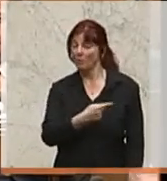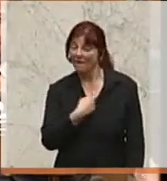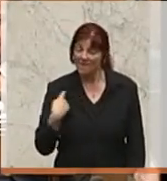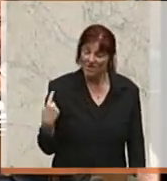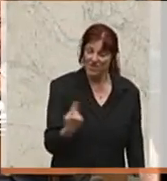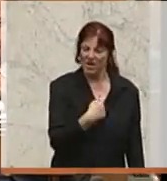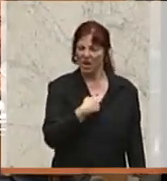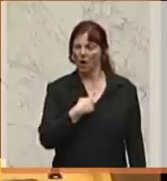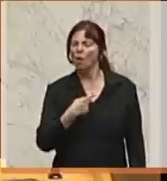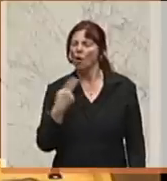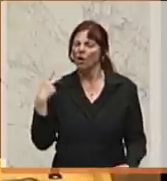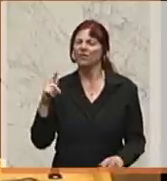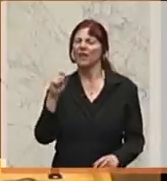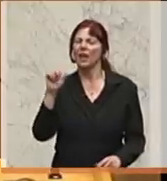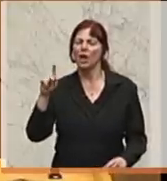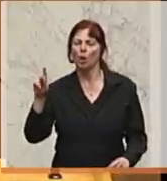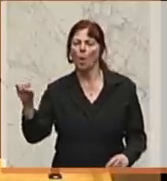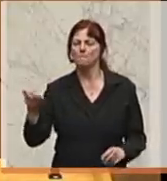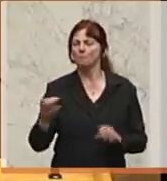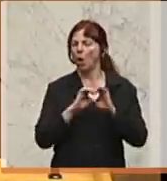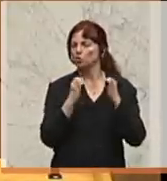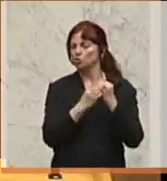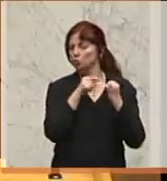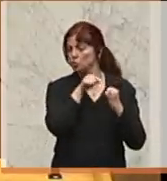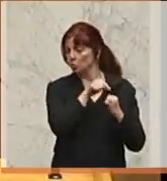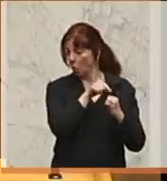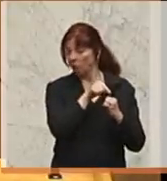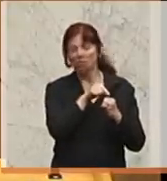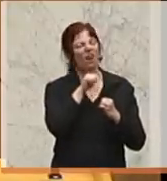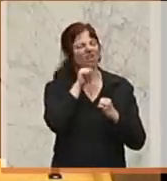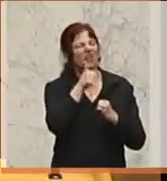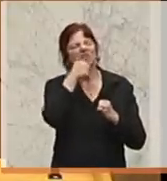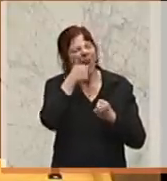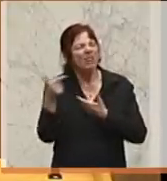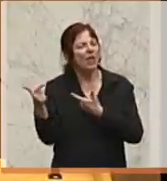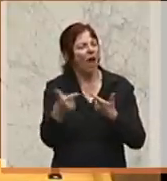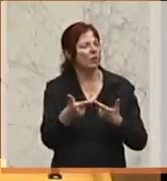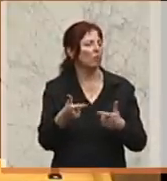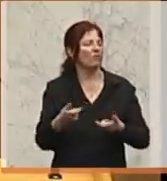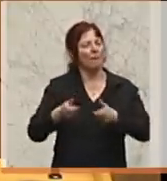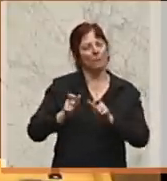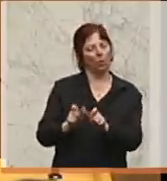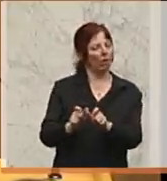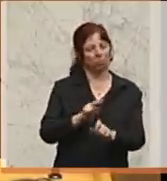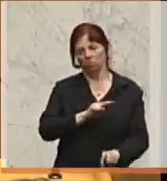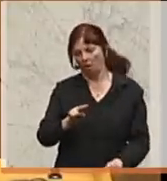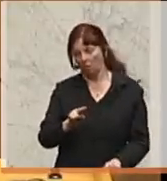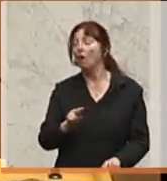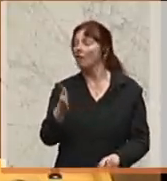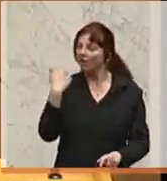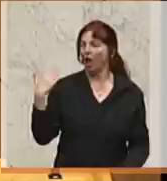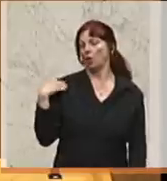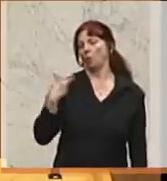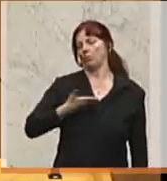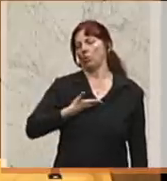im Telekom-Ausschuss, keine einzige Ladung blockiert haben, keine einzige, weil wir gesagt haben, wenn es etwas aufzuklären